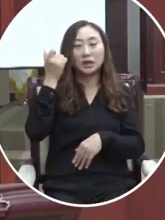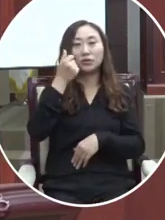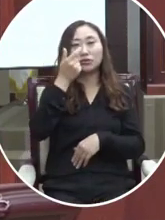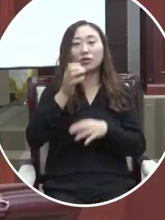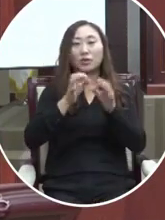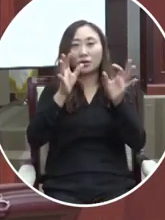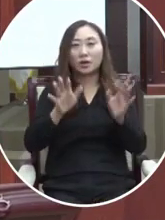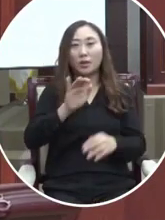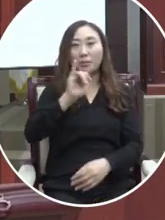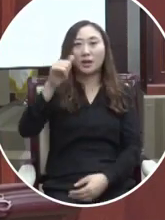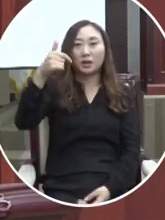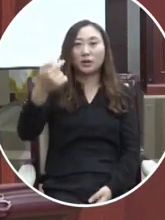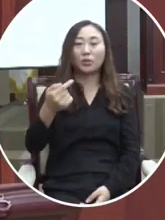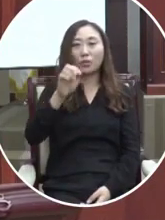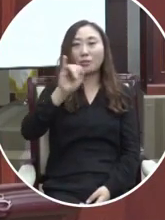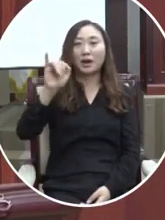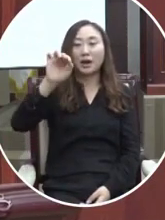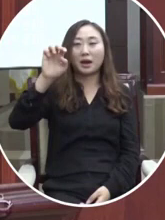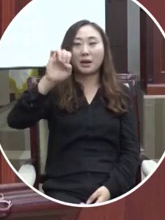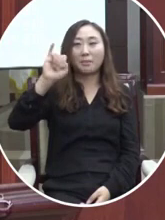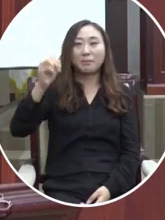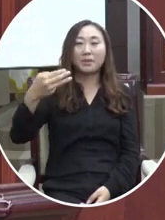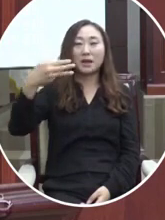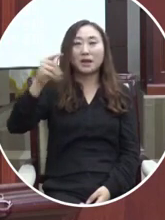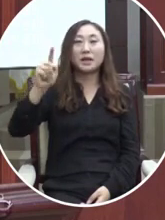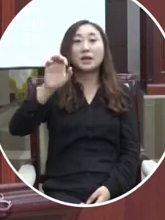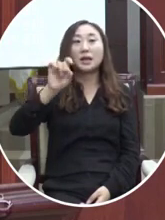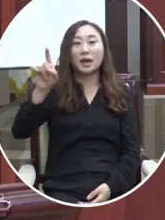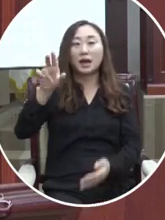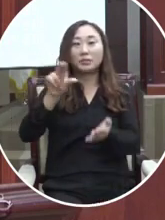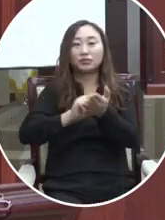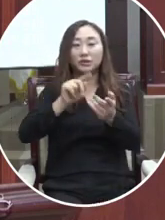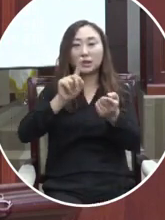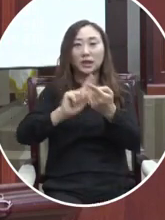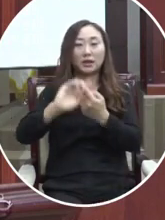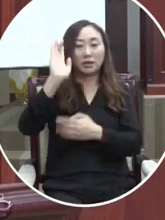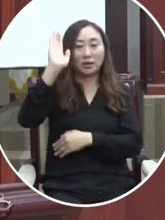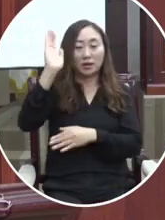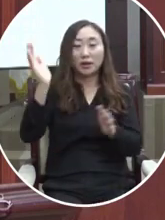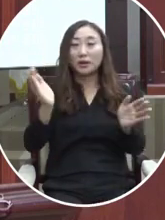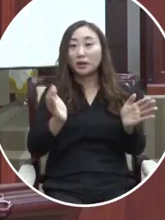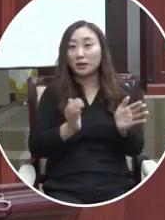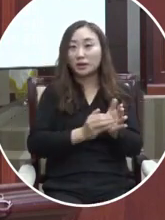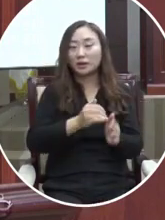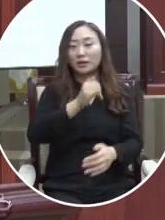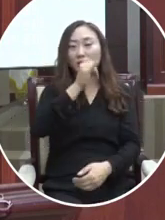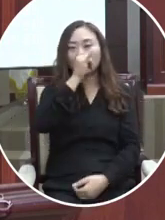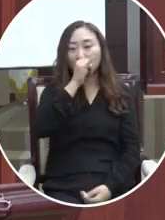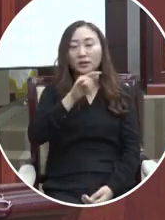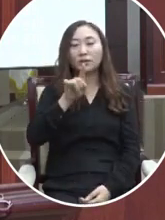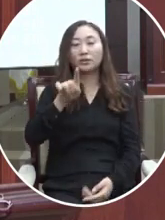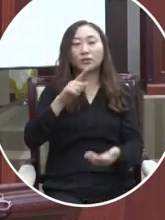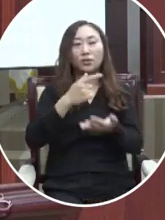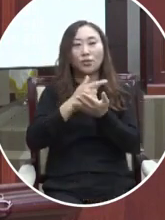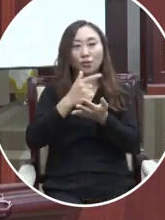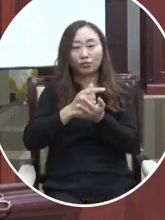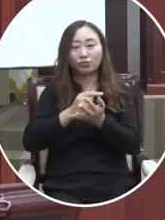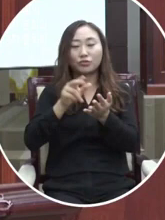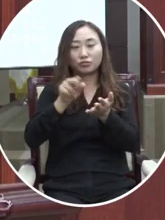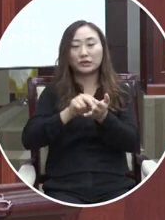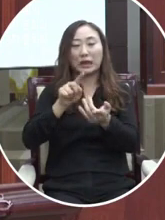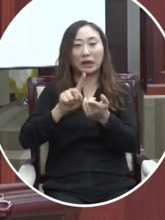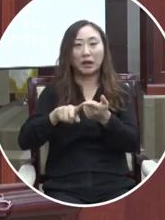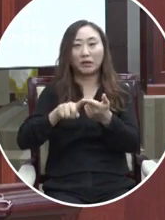동안 피노파미아라는 업체의 문제점에 대하여 발언하며 농구 부실한 행정에 대하여